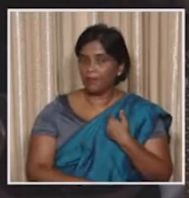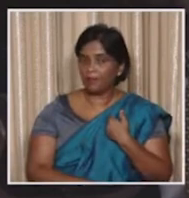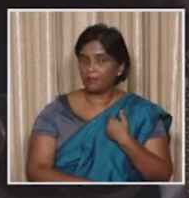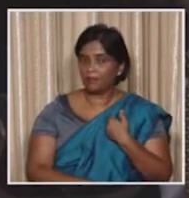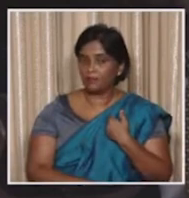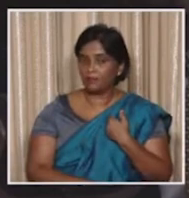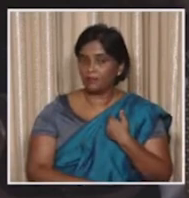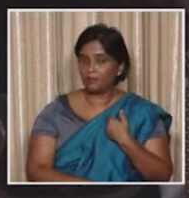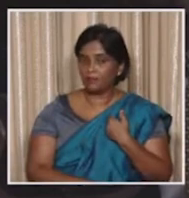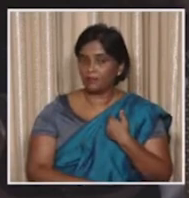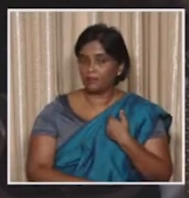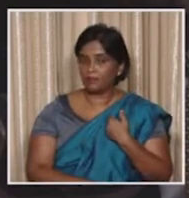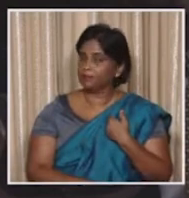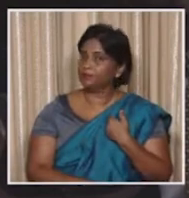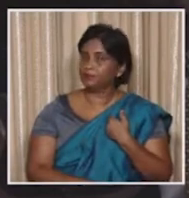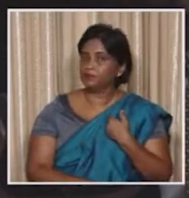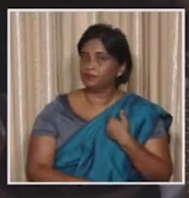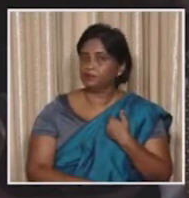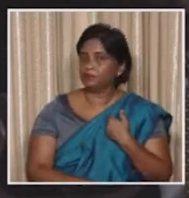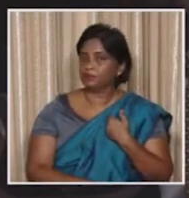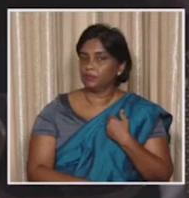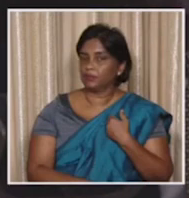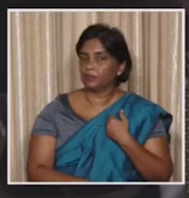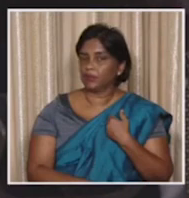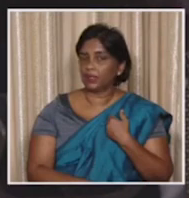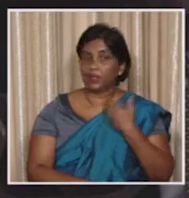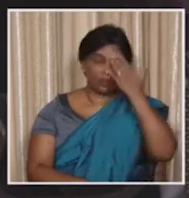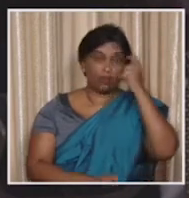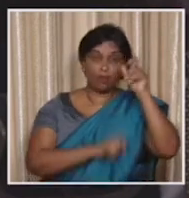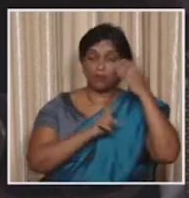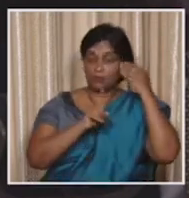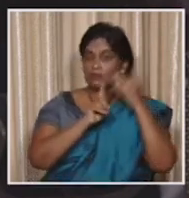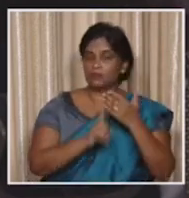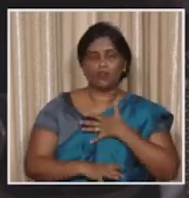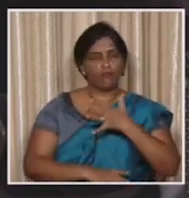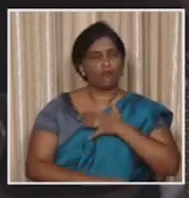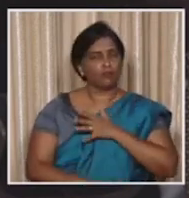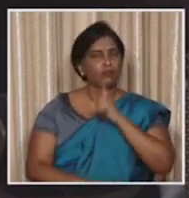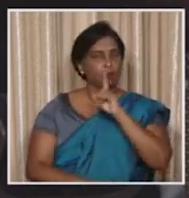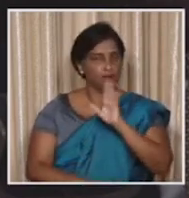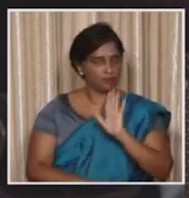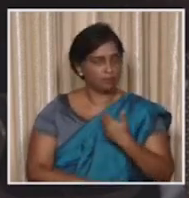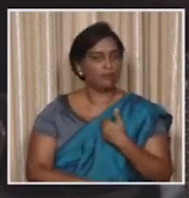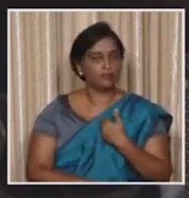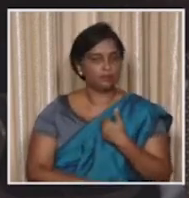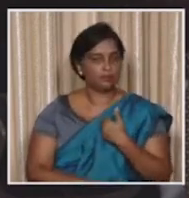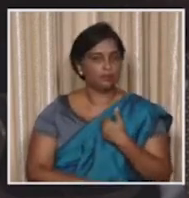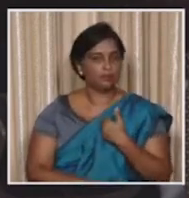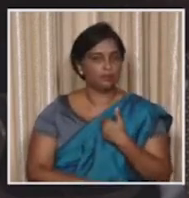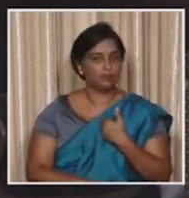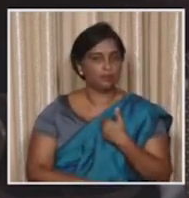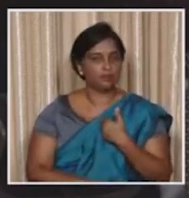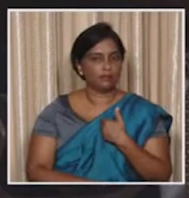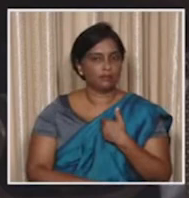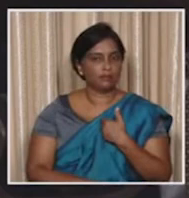அதிகமான தமிழ் மக்களை மீட்டெடுப்பதற்காக நான் குரல் கொடுத்திருக்கிறேன். படுகொலை செய்யப்பட்ட நிமரநாயன் அவர்களுடைய படுகொலைக்கு நான் நீதி கோரியிருக்கிறேன்.